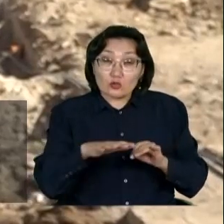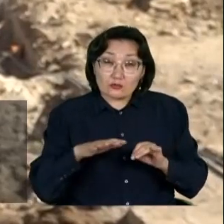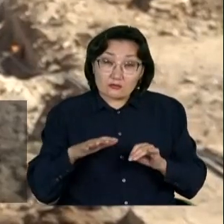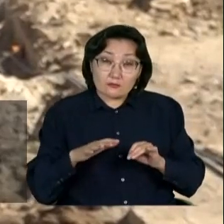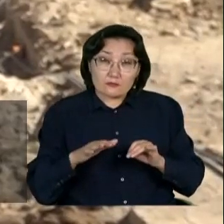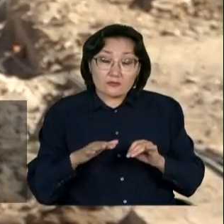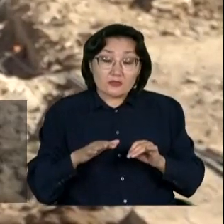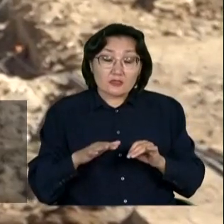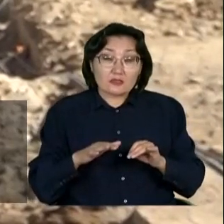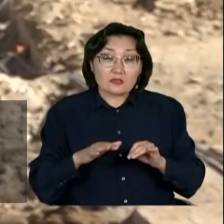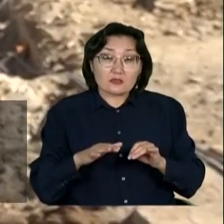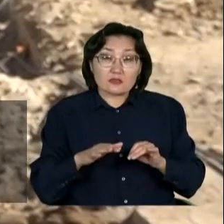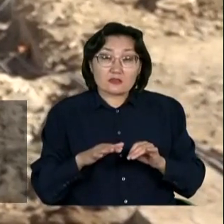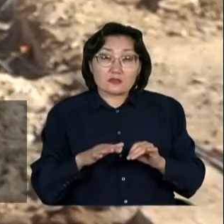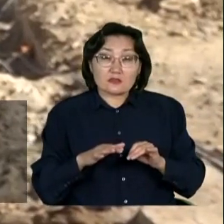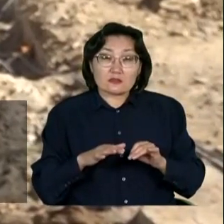шағын аудан